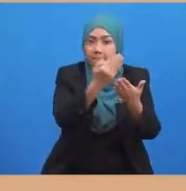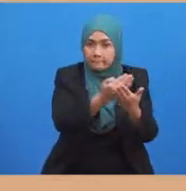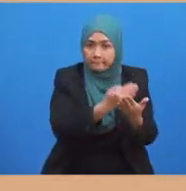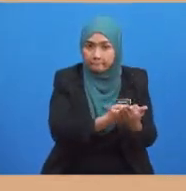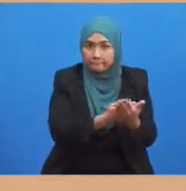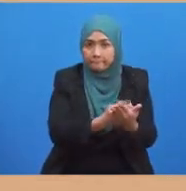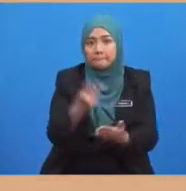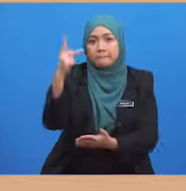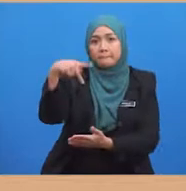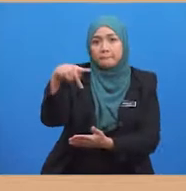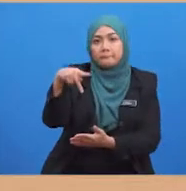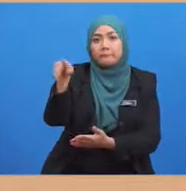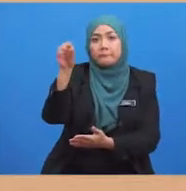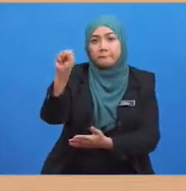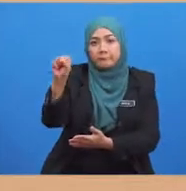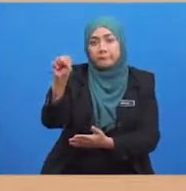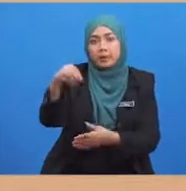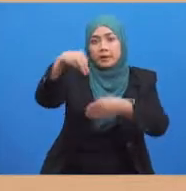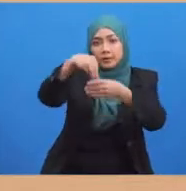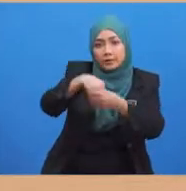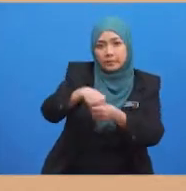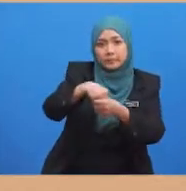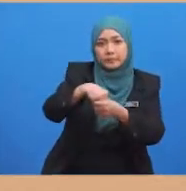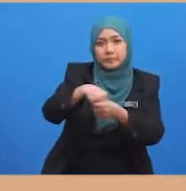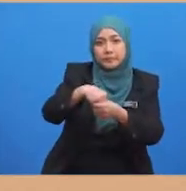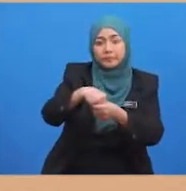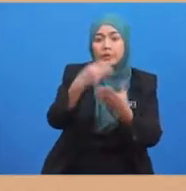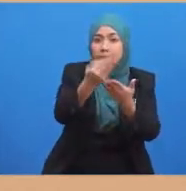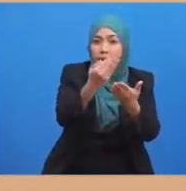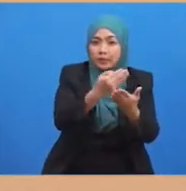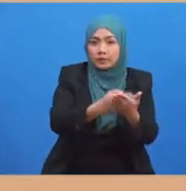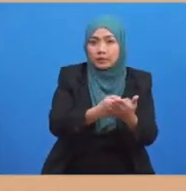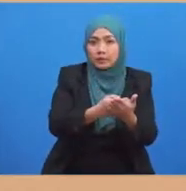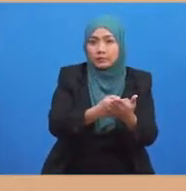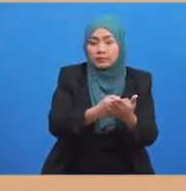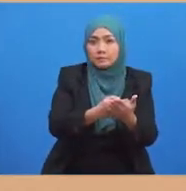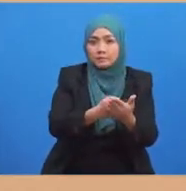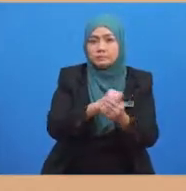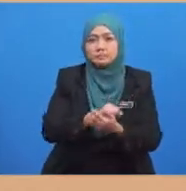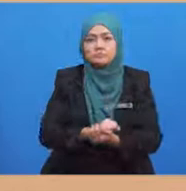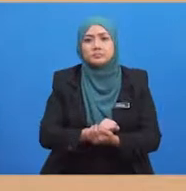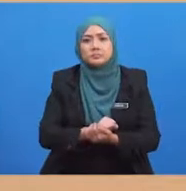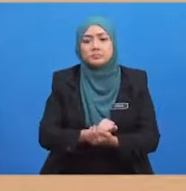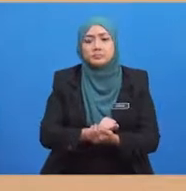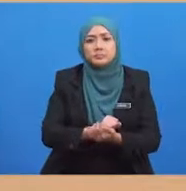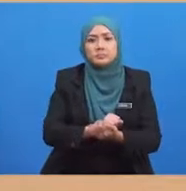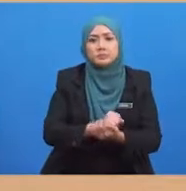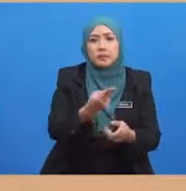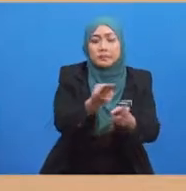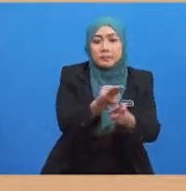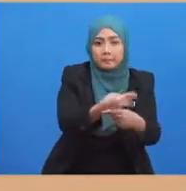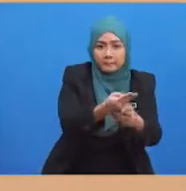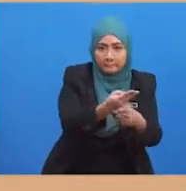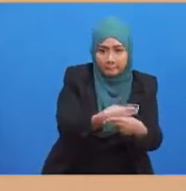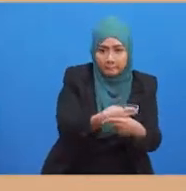sintetik, menyatakan kegunaan polimer sintetik, memerihalkan proses